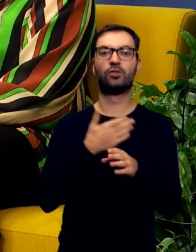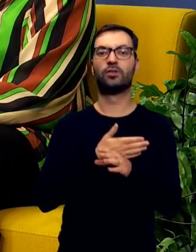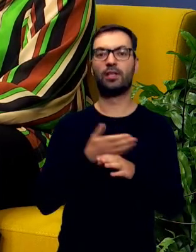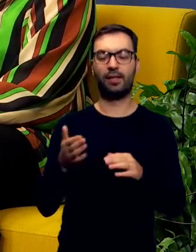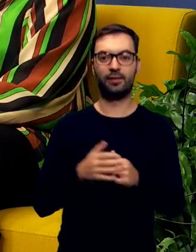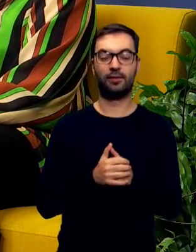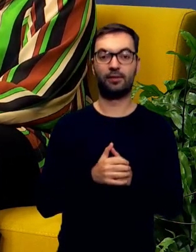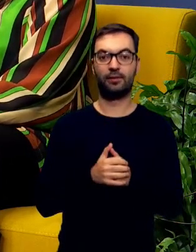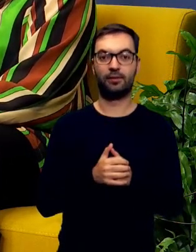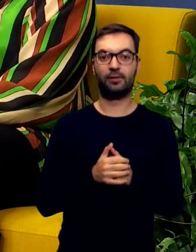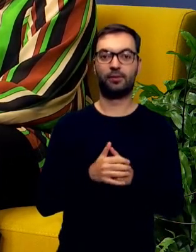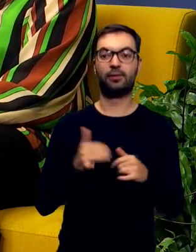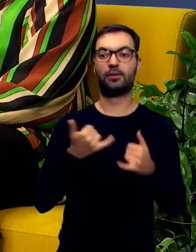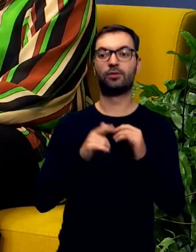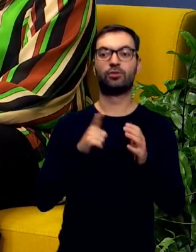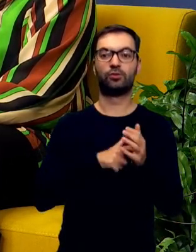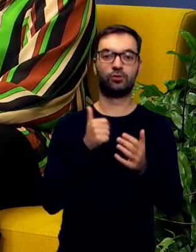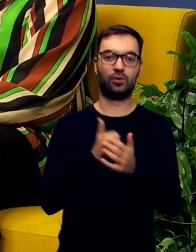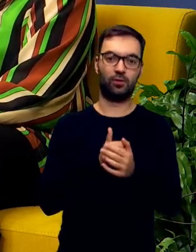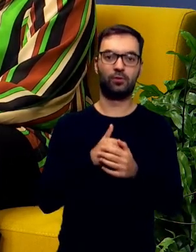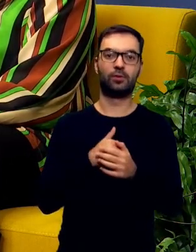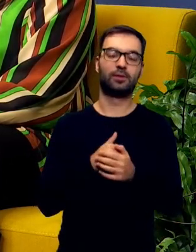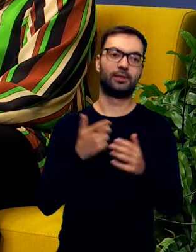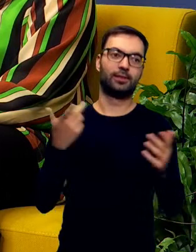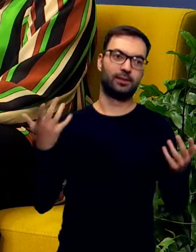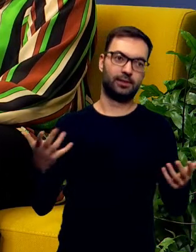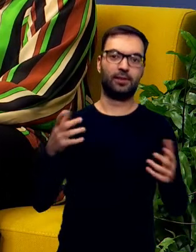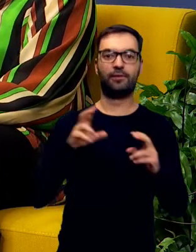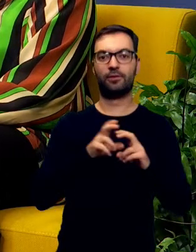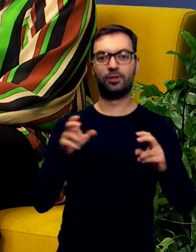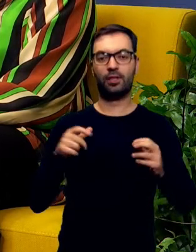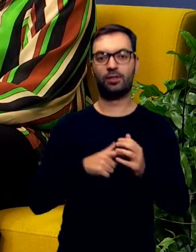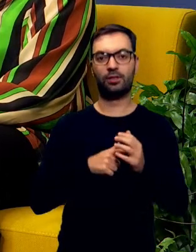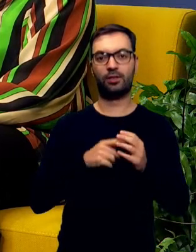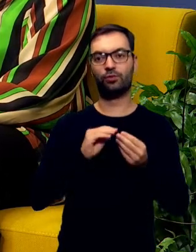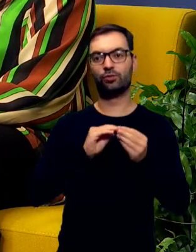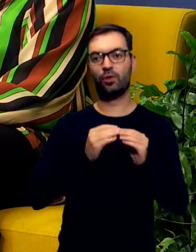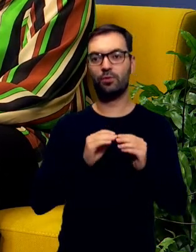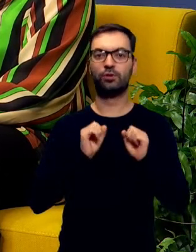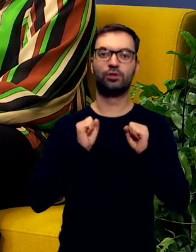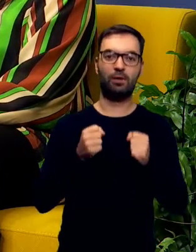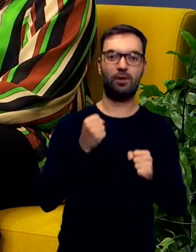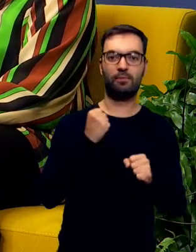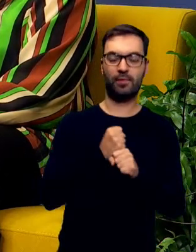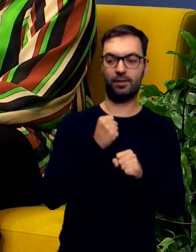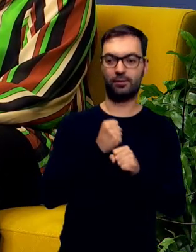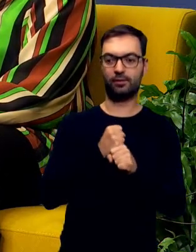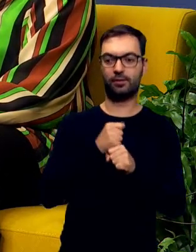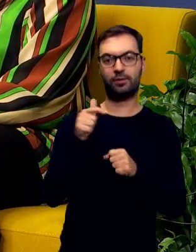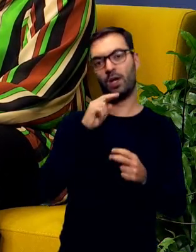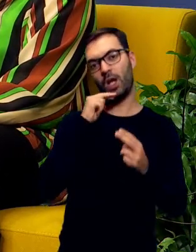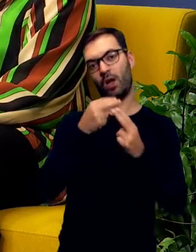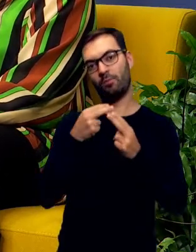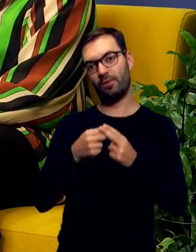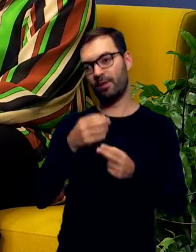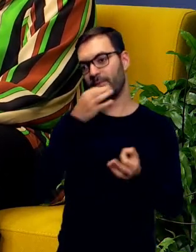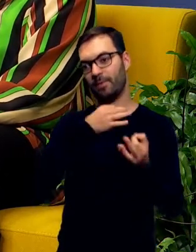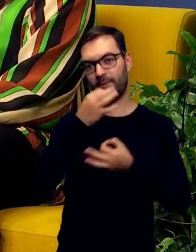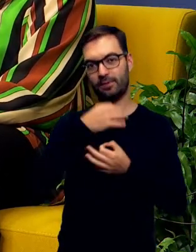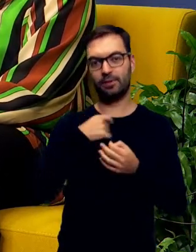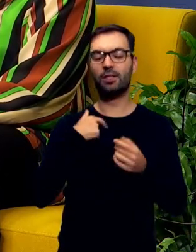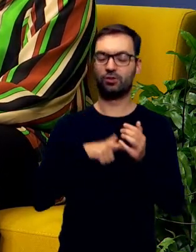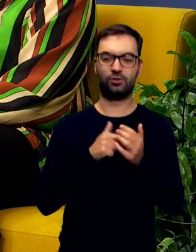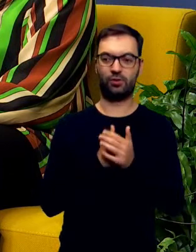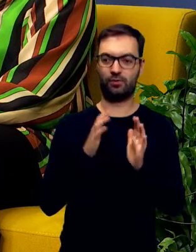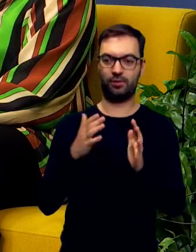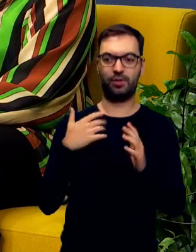płynie, bo jeżeli po raz setny trzeba rzeczywiście w trakcie skomplikowanych działań odpowiadać na pytania, ja